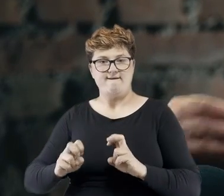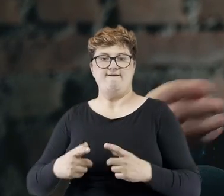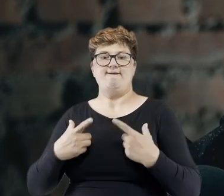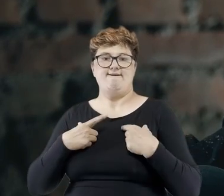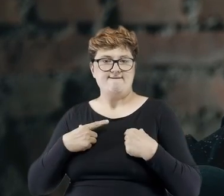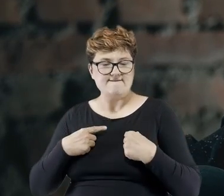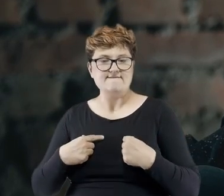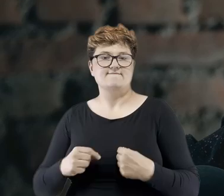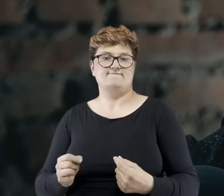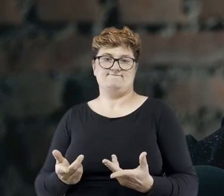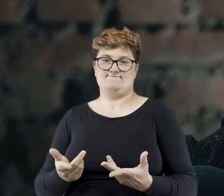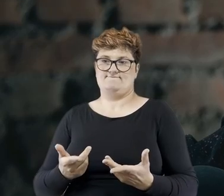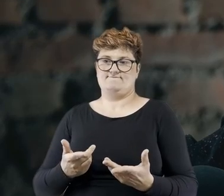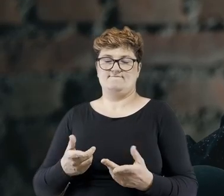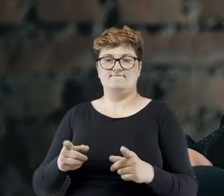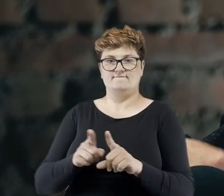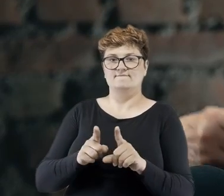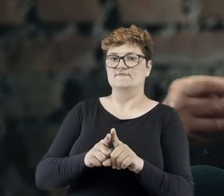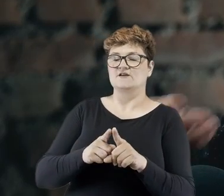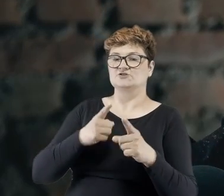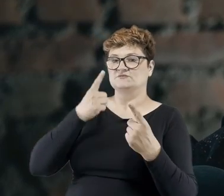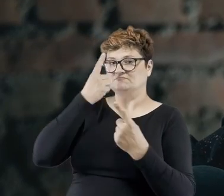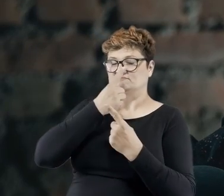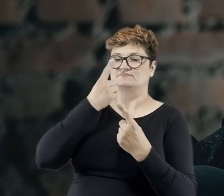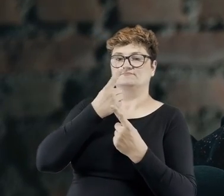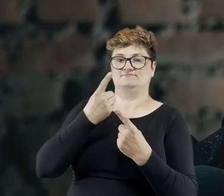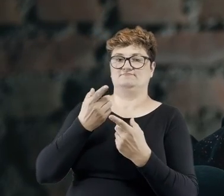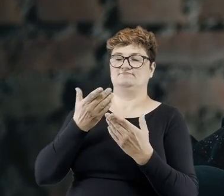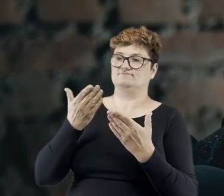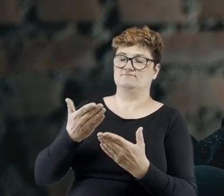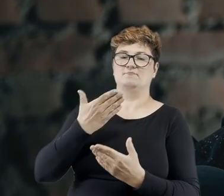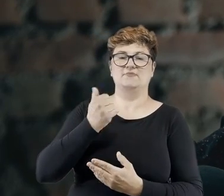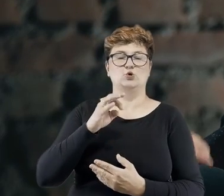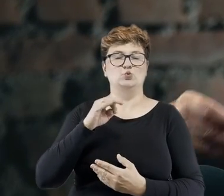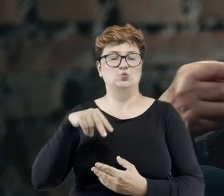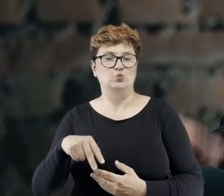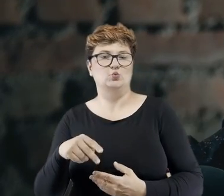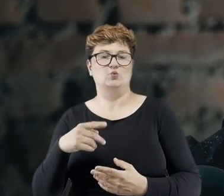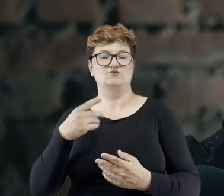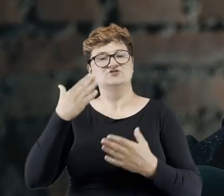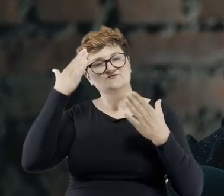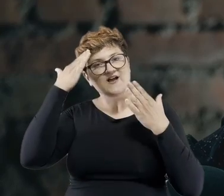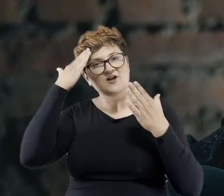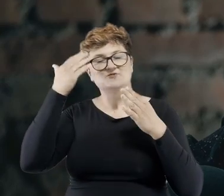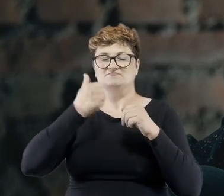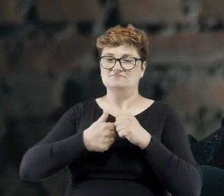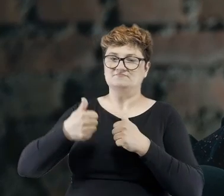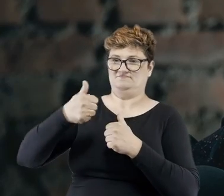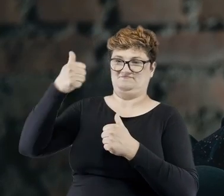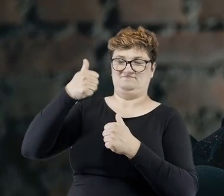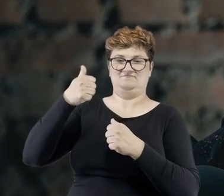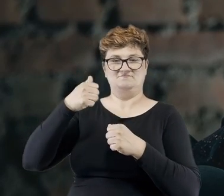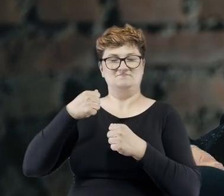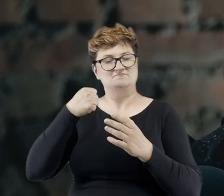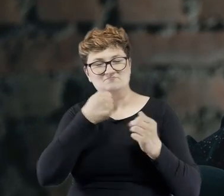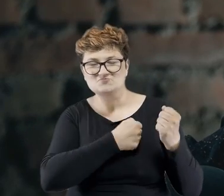tych dzisiejszych rewizjach, po tym, co myślimy o o mitu, prawda, o tej świadomości patriarchalnej